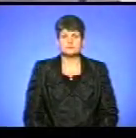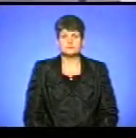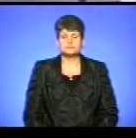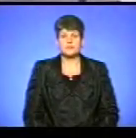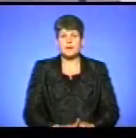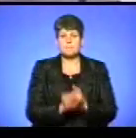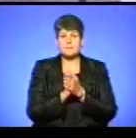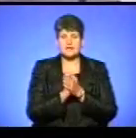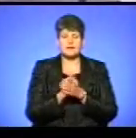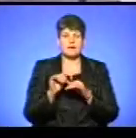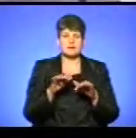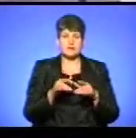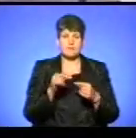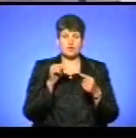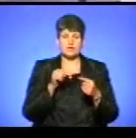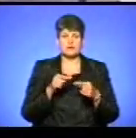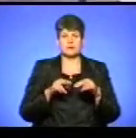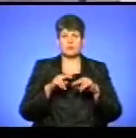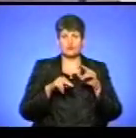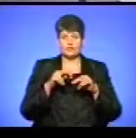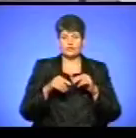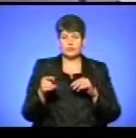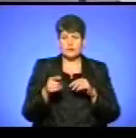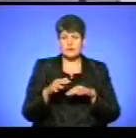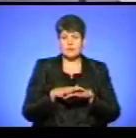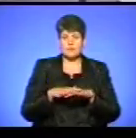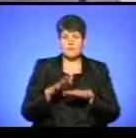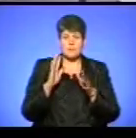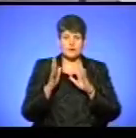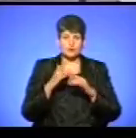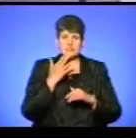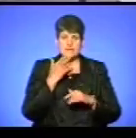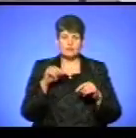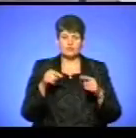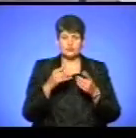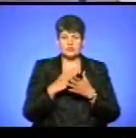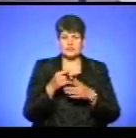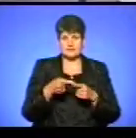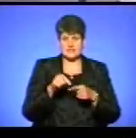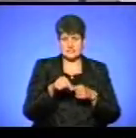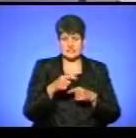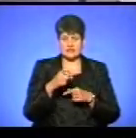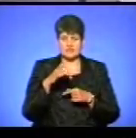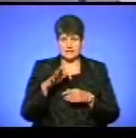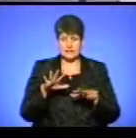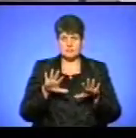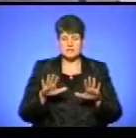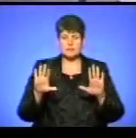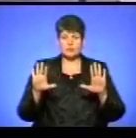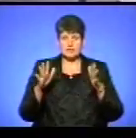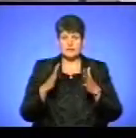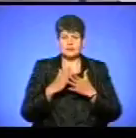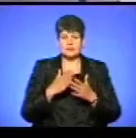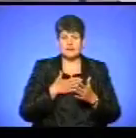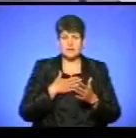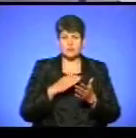Мирна акція протесту проти забудови у Тернополі у парку Національного відродження відбувається у ці хвилини. На місці події перебуває наш